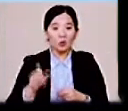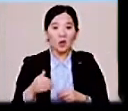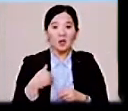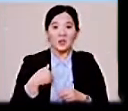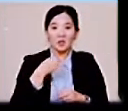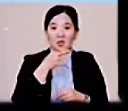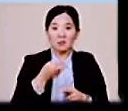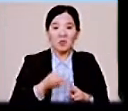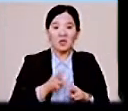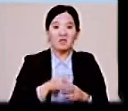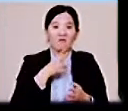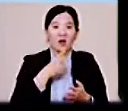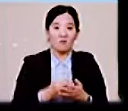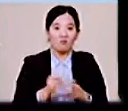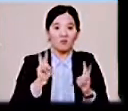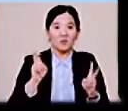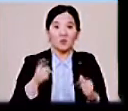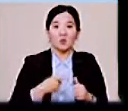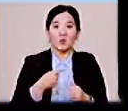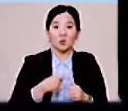своим высказыванием?